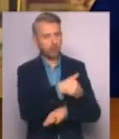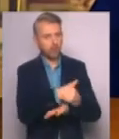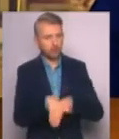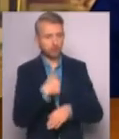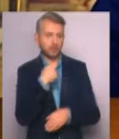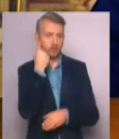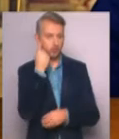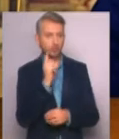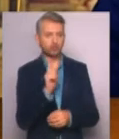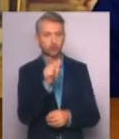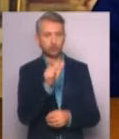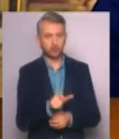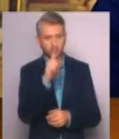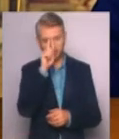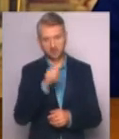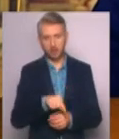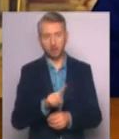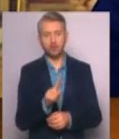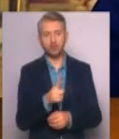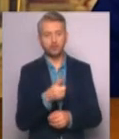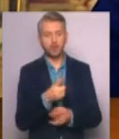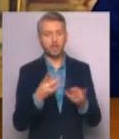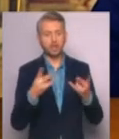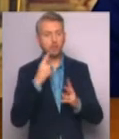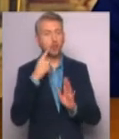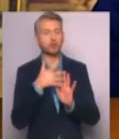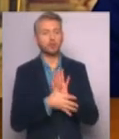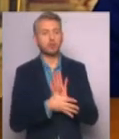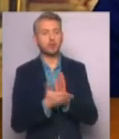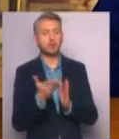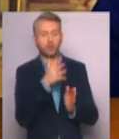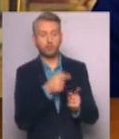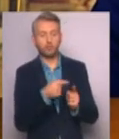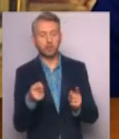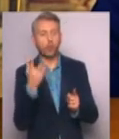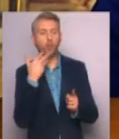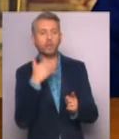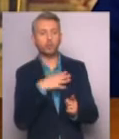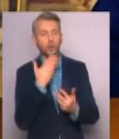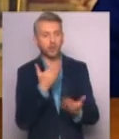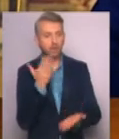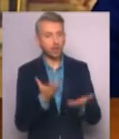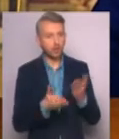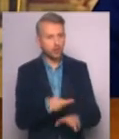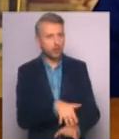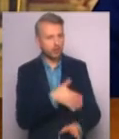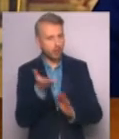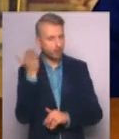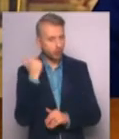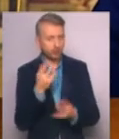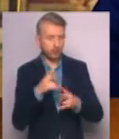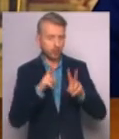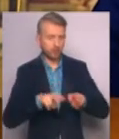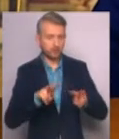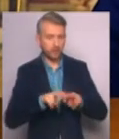думаю, що людина в матеріалі. Чому? Просто треба зрозуміти, в якому періоді було звернення. І якщо це довгий період, то мені вартує